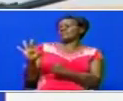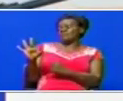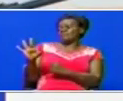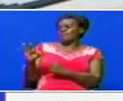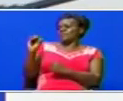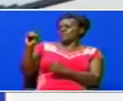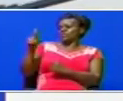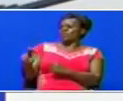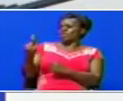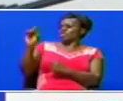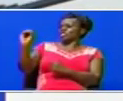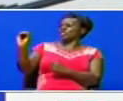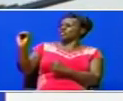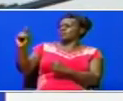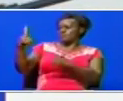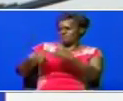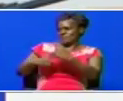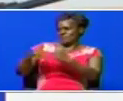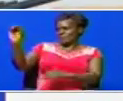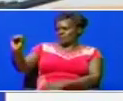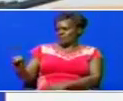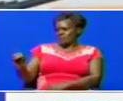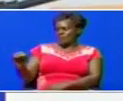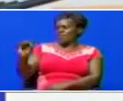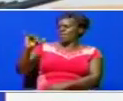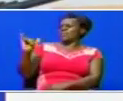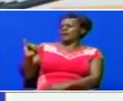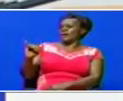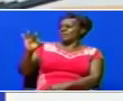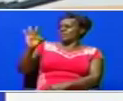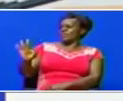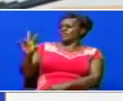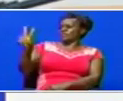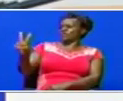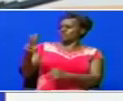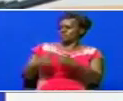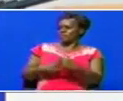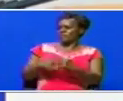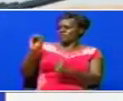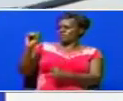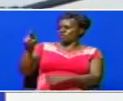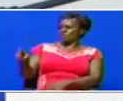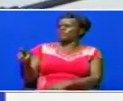63, 0.06%. Joseph Nyaga, 327,